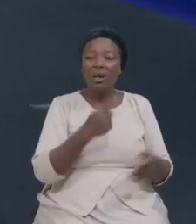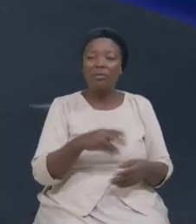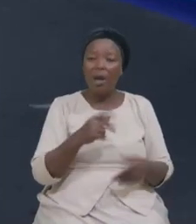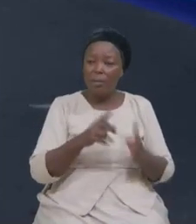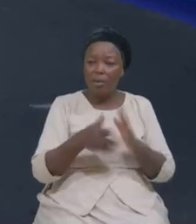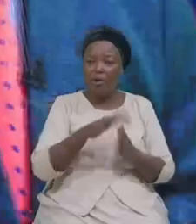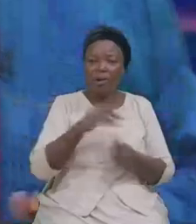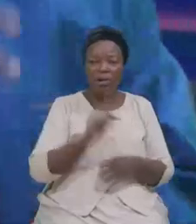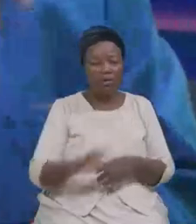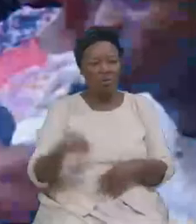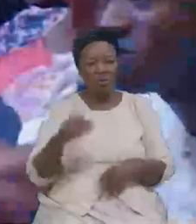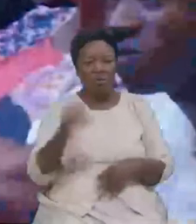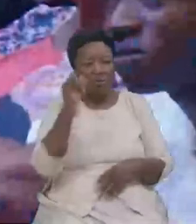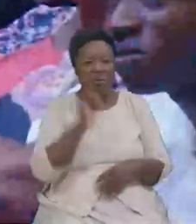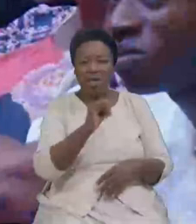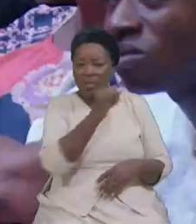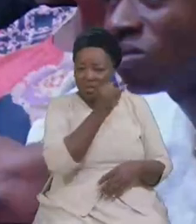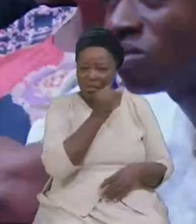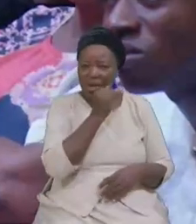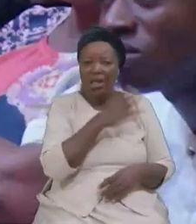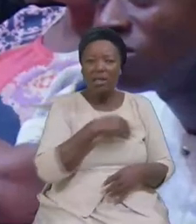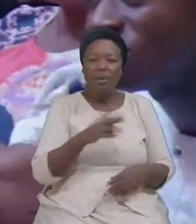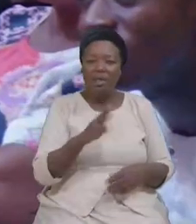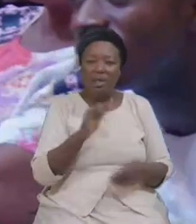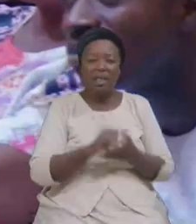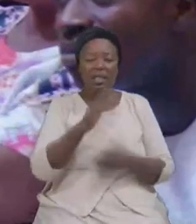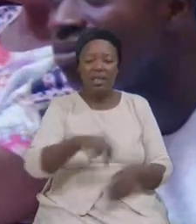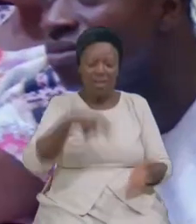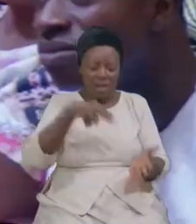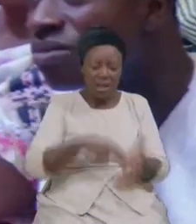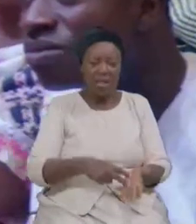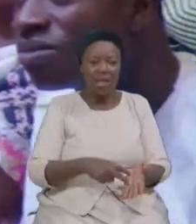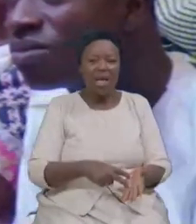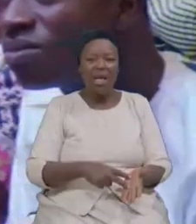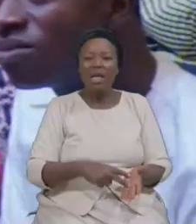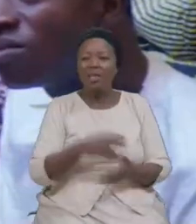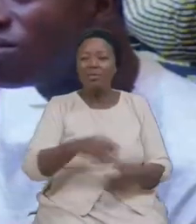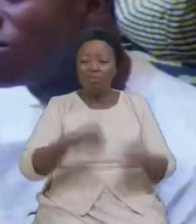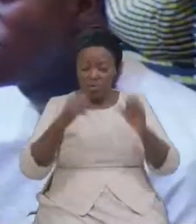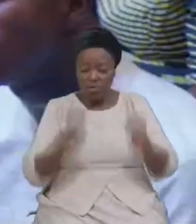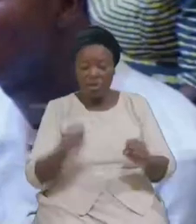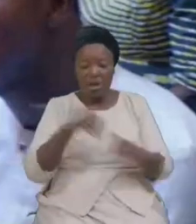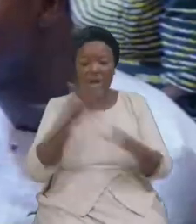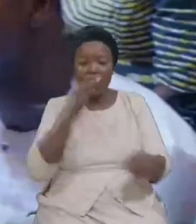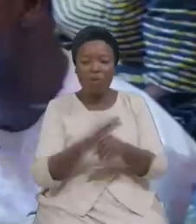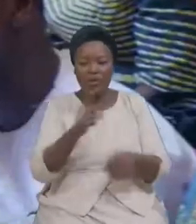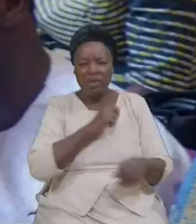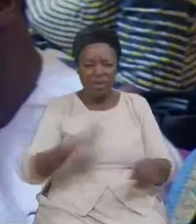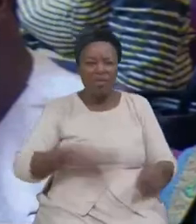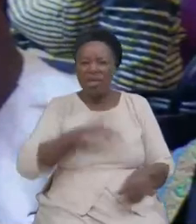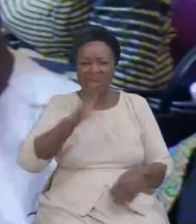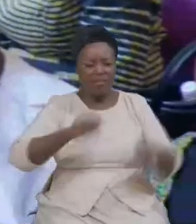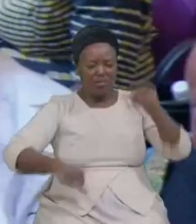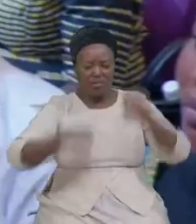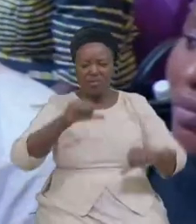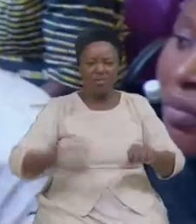Nous sommes les filles d'Abraham par la foi. Il ne douta point au sujet de la promesse de Dieu par incrédulité. Mais il fut fortifié par la